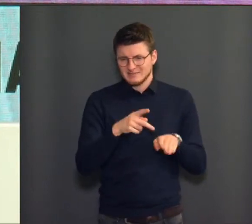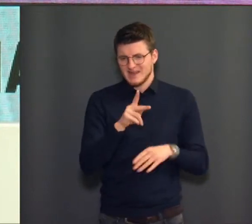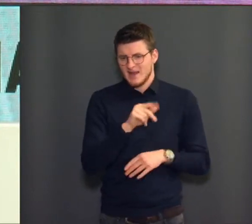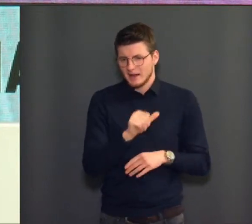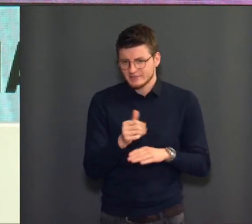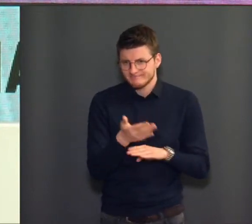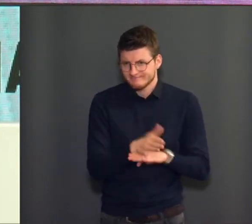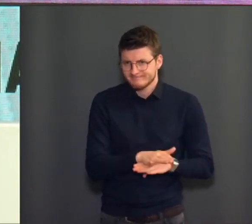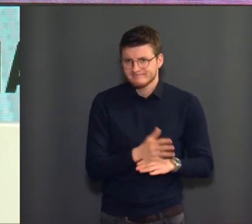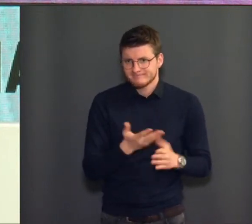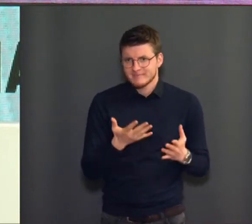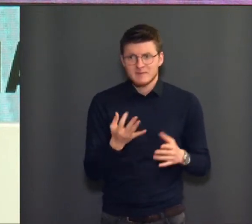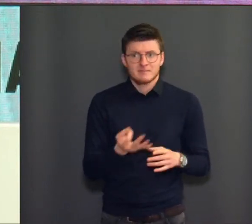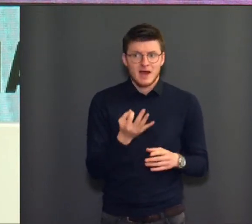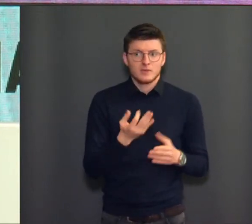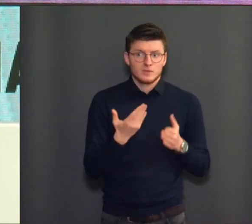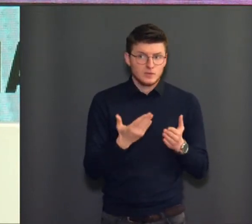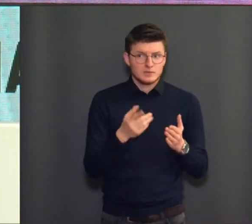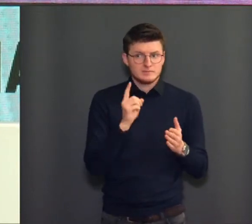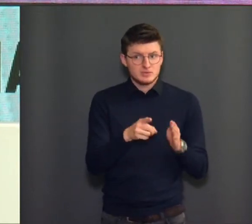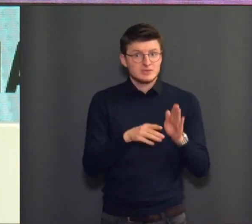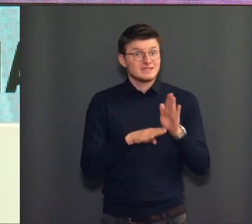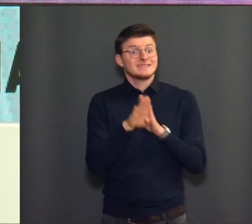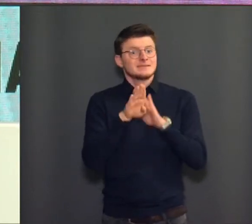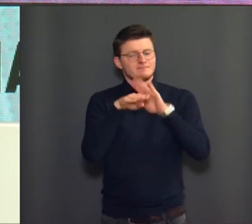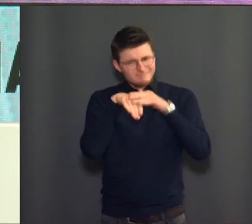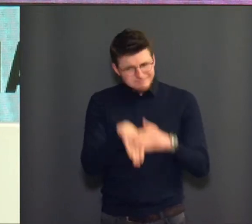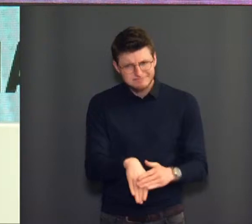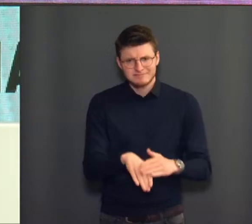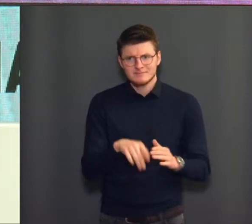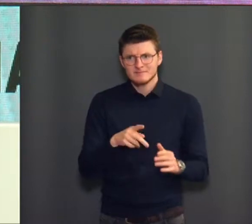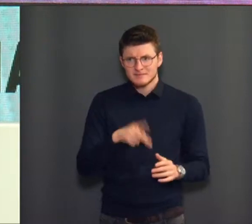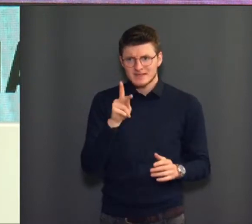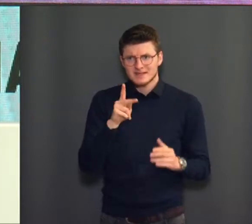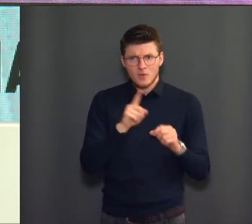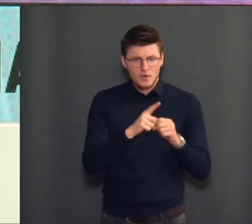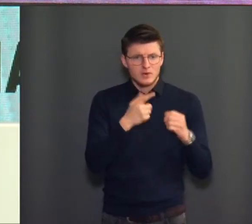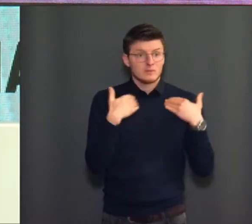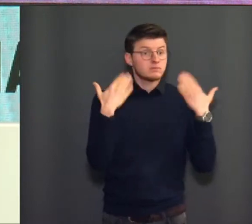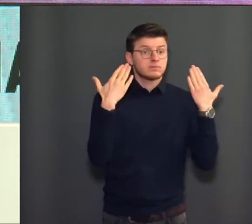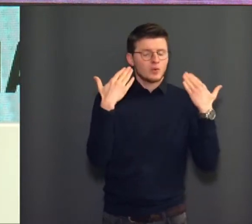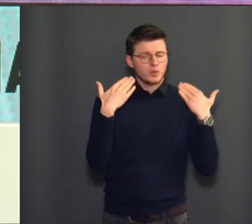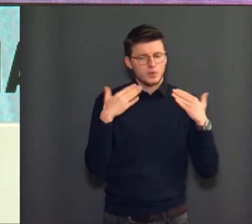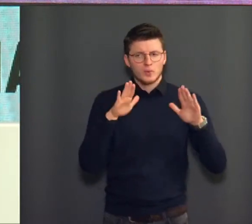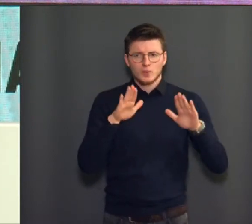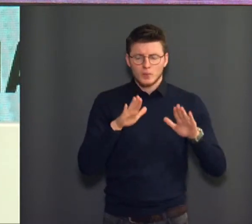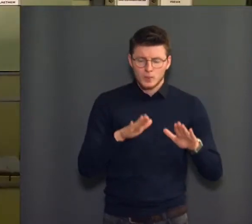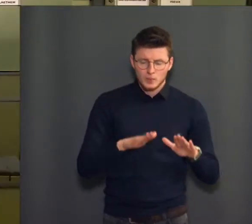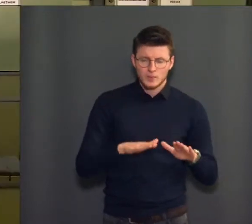belasting in de ziekenhuizen nu geleidelijk aan kan afgebouwd worden.